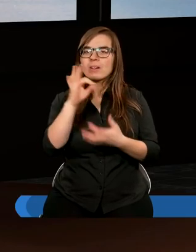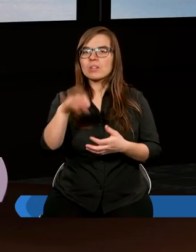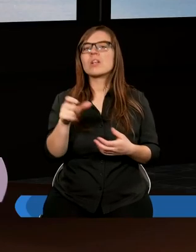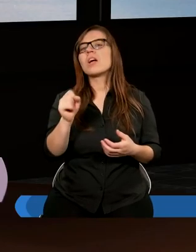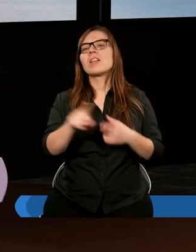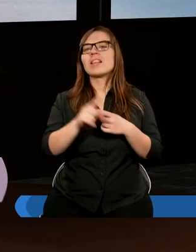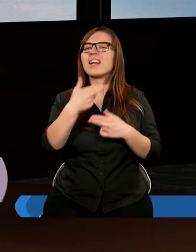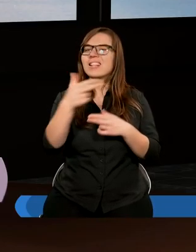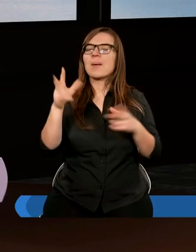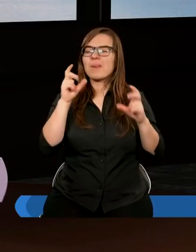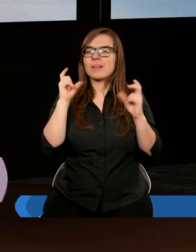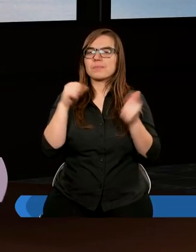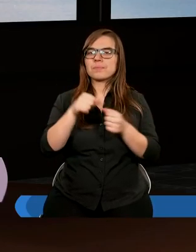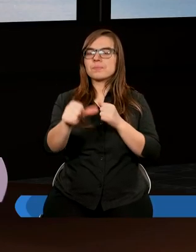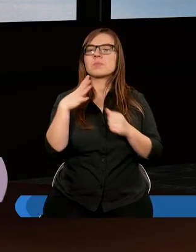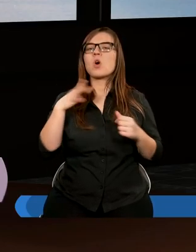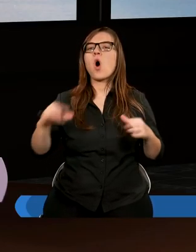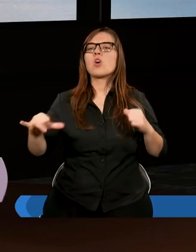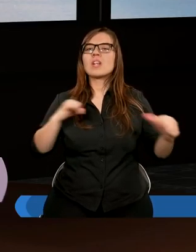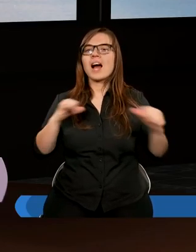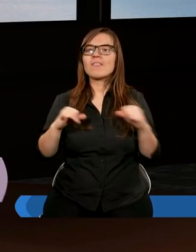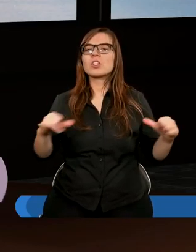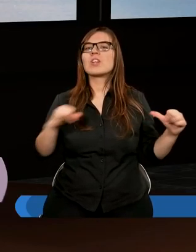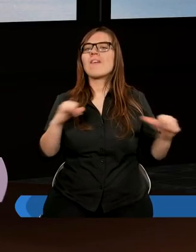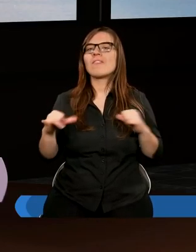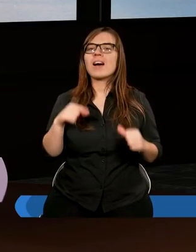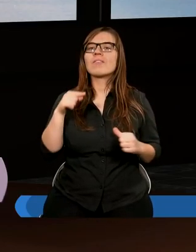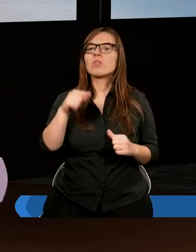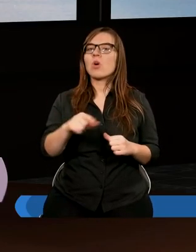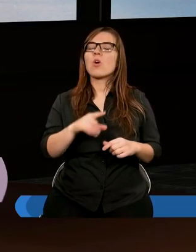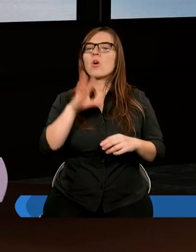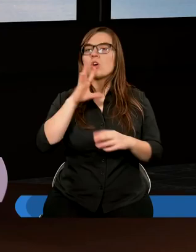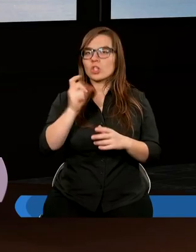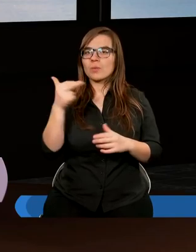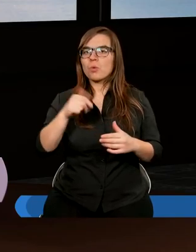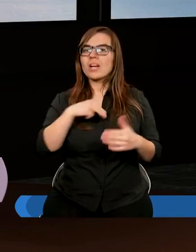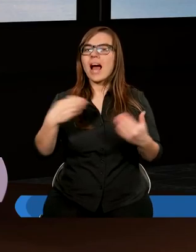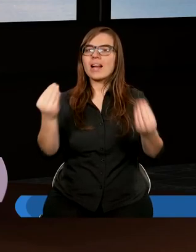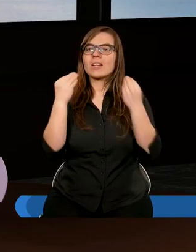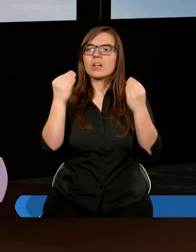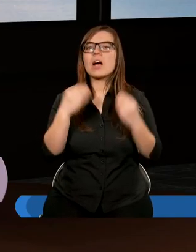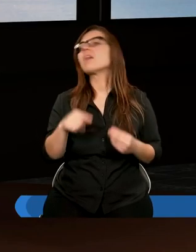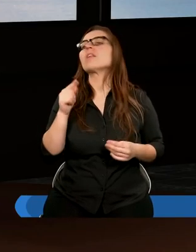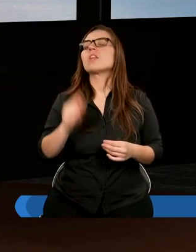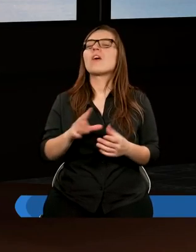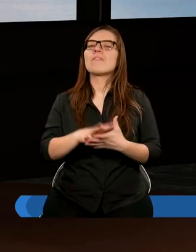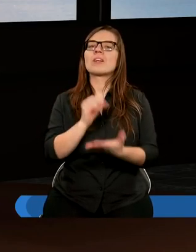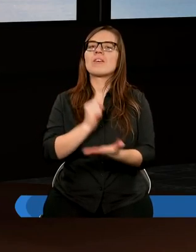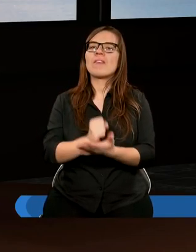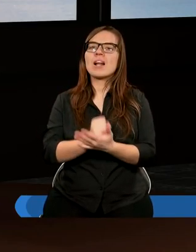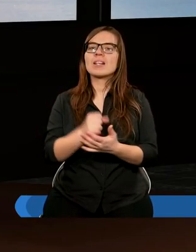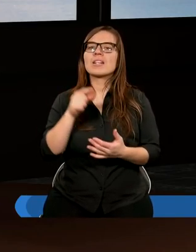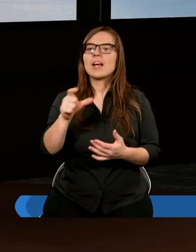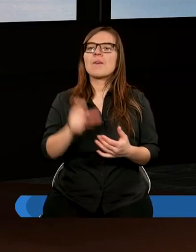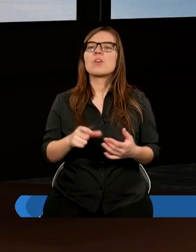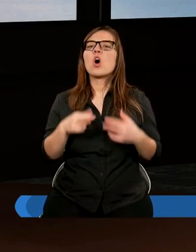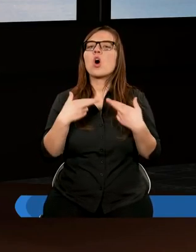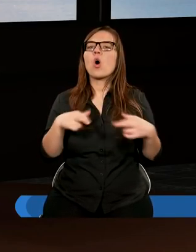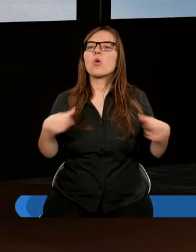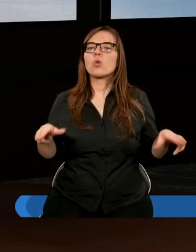temat szafarstwa i tego szafarstwa Bóg chce nas nauczyć. I w kontekście długów to jest takie